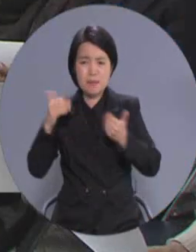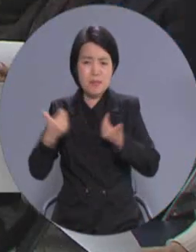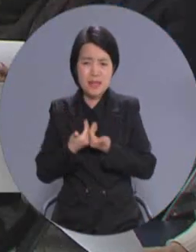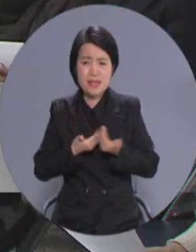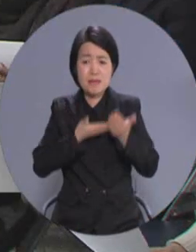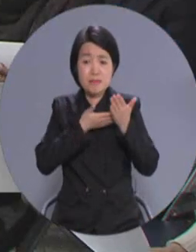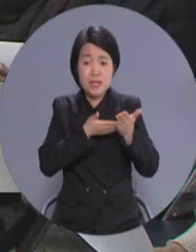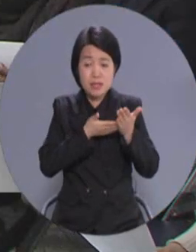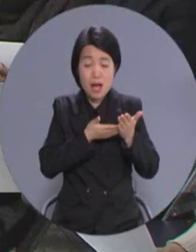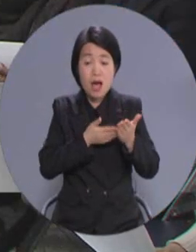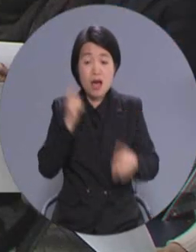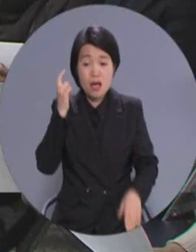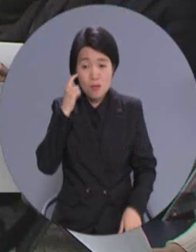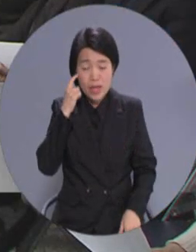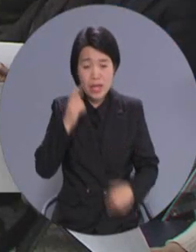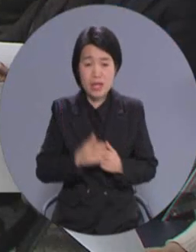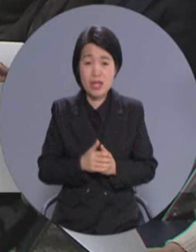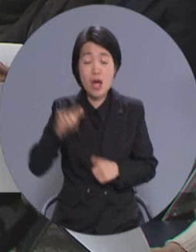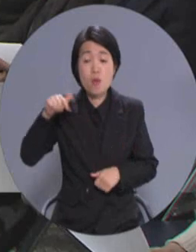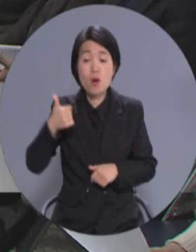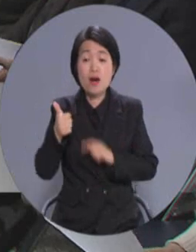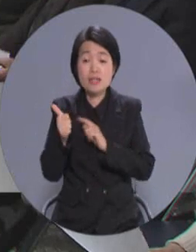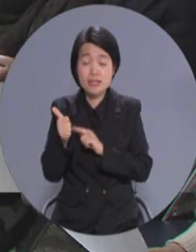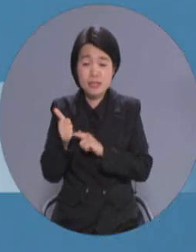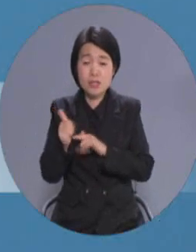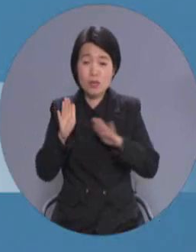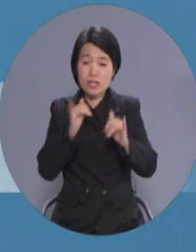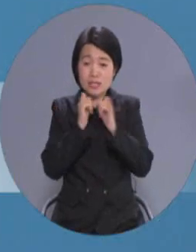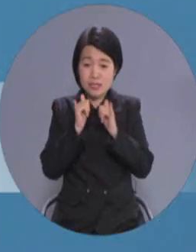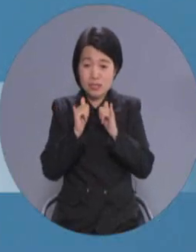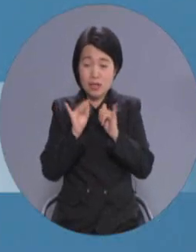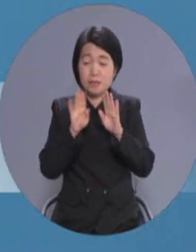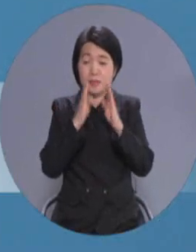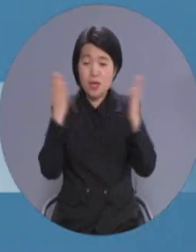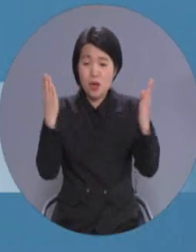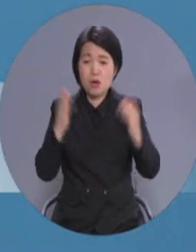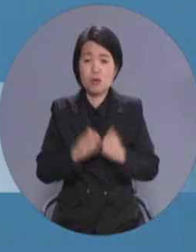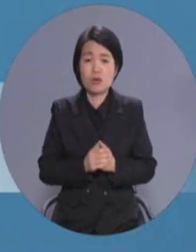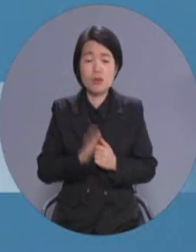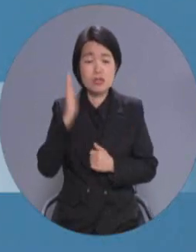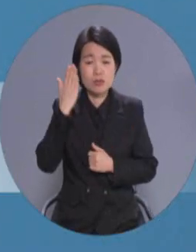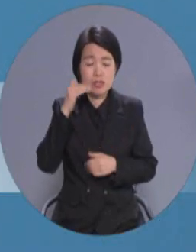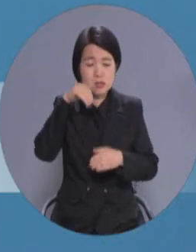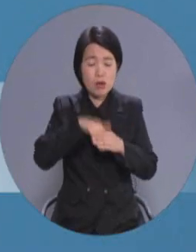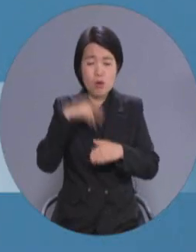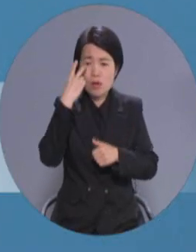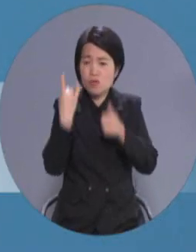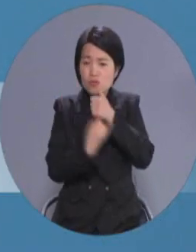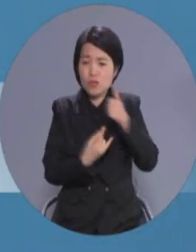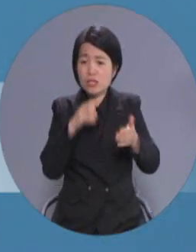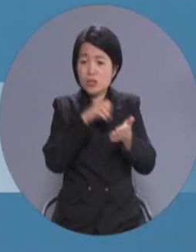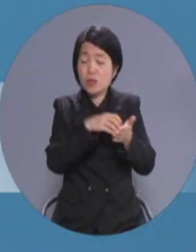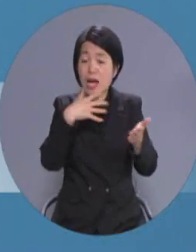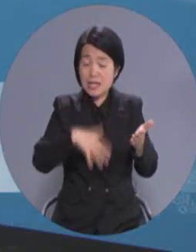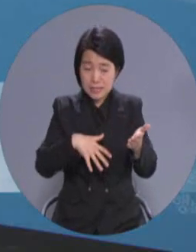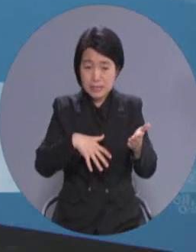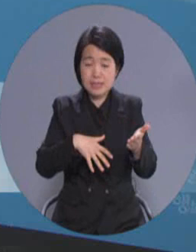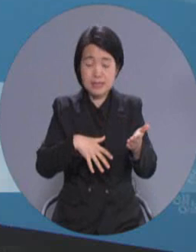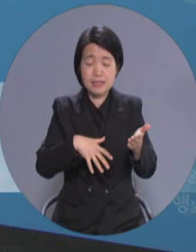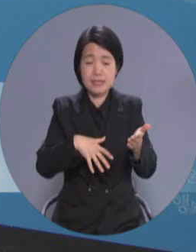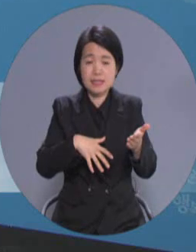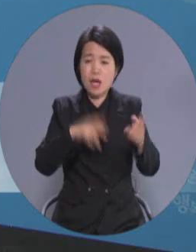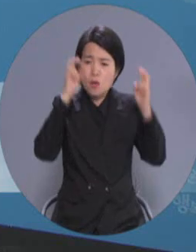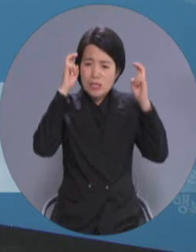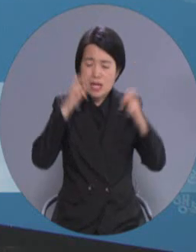나섰습니다. 권 예비후보는 오늘 기자회견을 열고 최근 선관위에 등록되지 않은 업체가 여수을